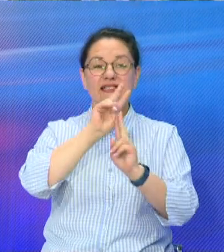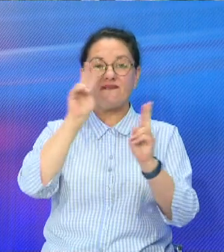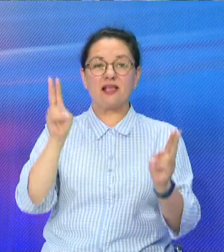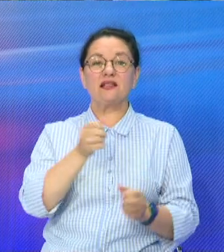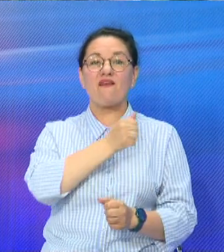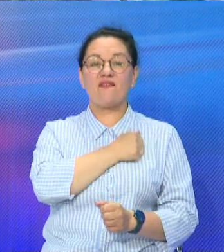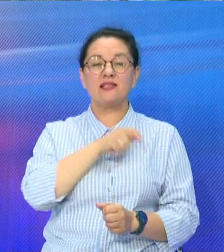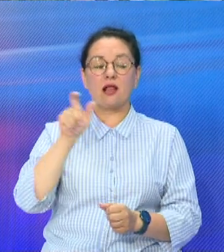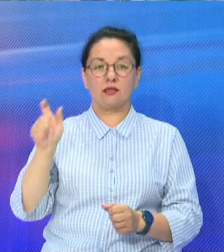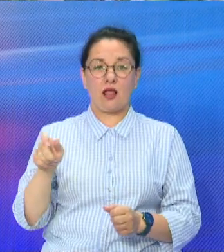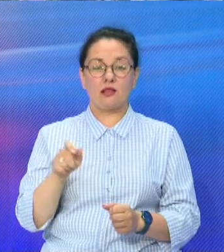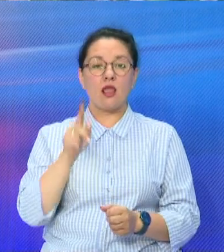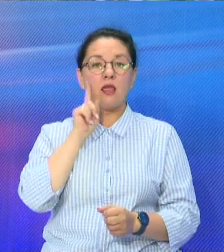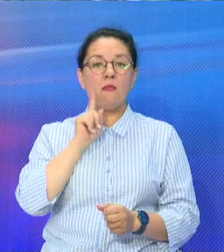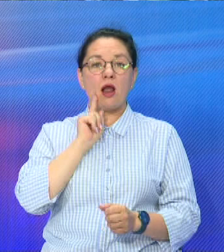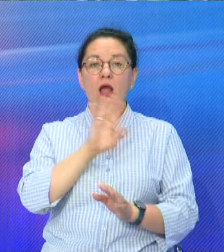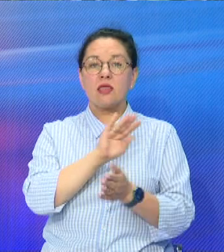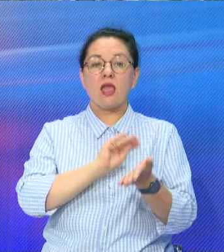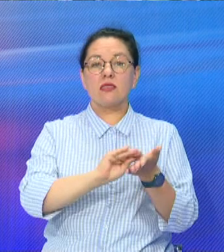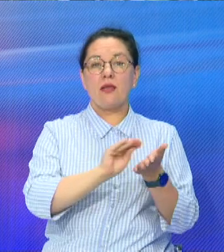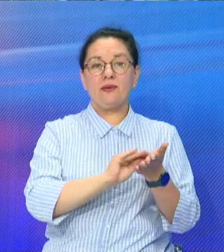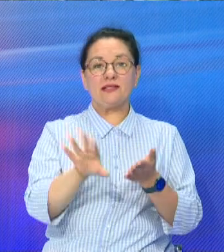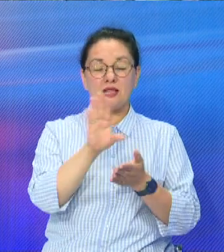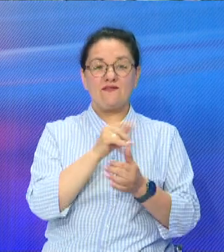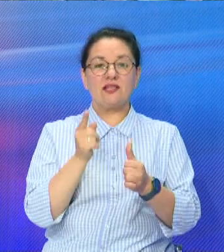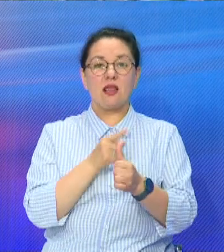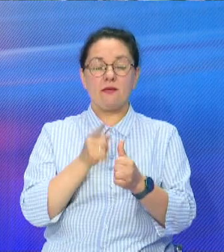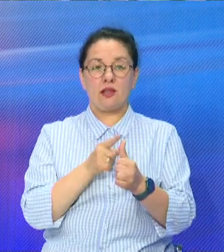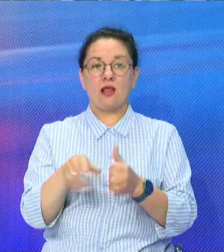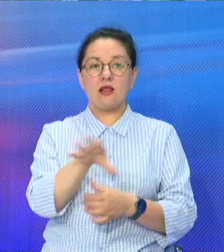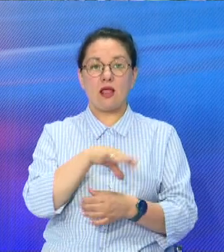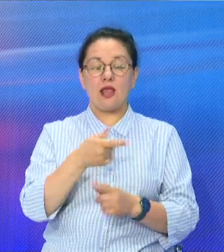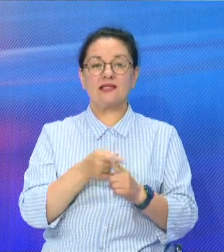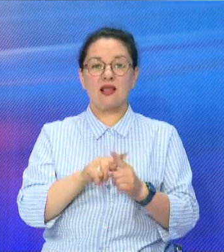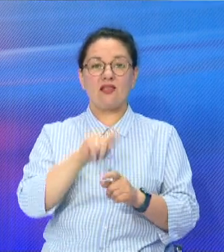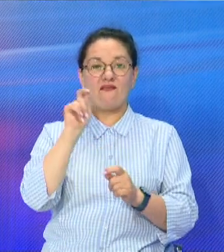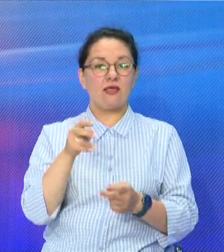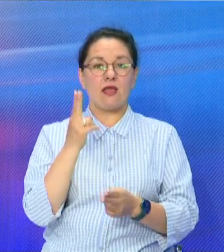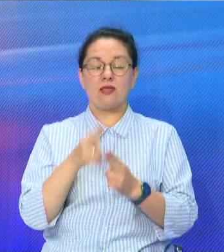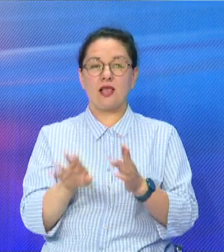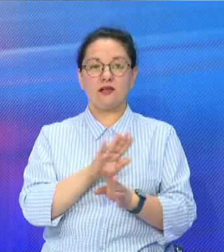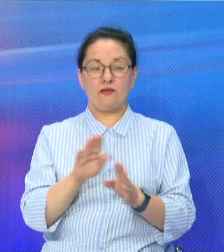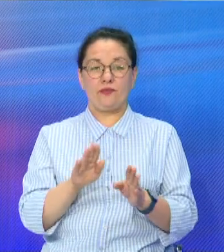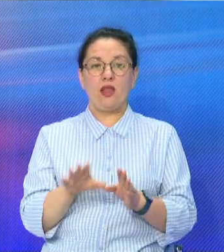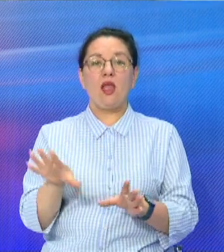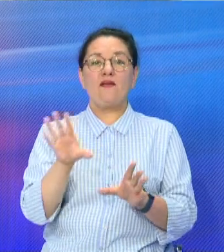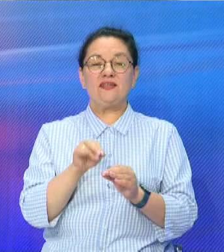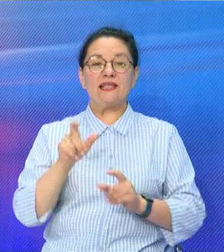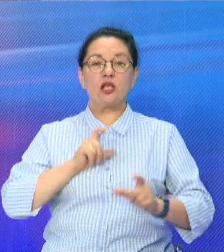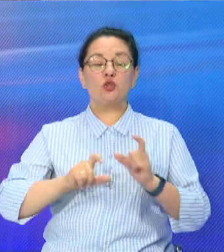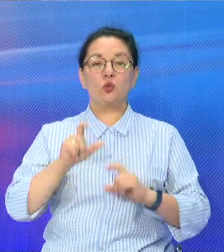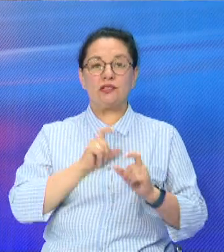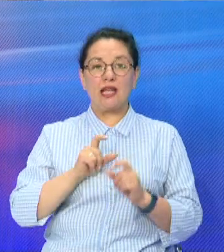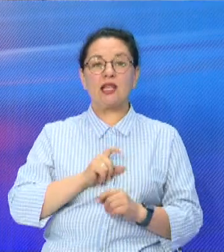имена всех погибших той войне для нас это война не закончена лет если клочок и студенты купаловская